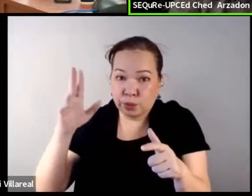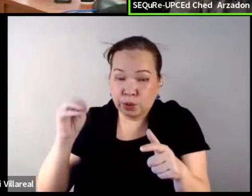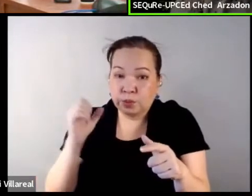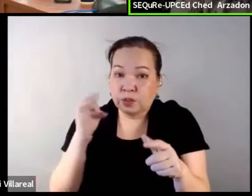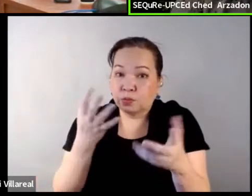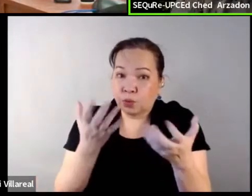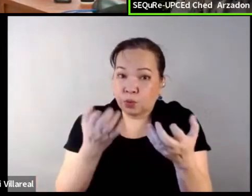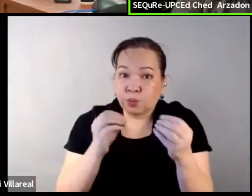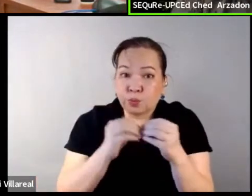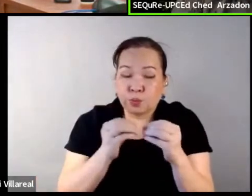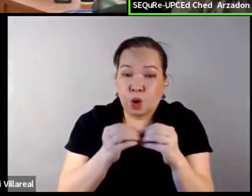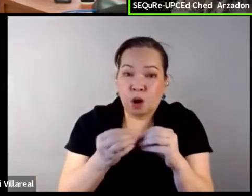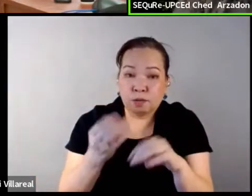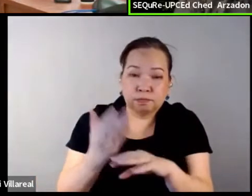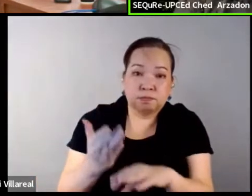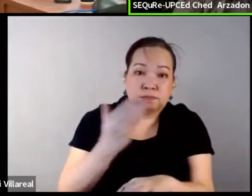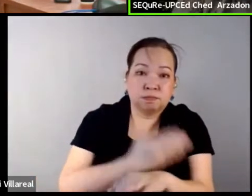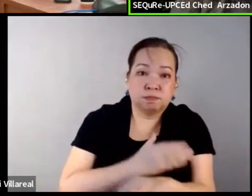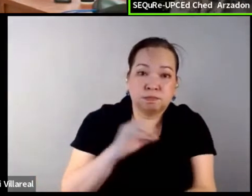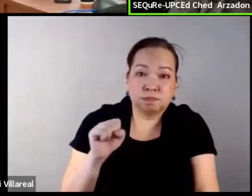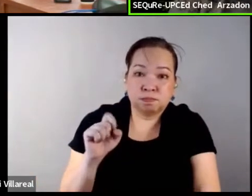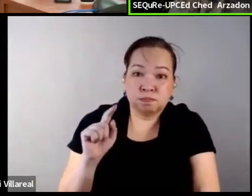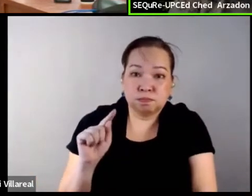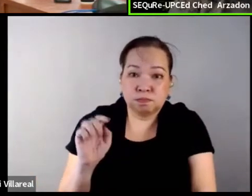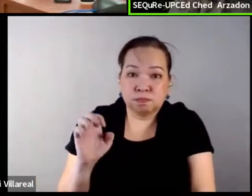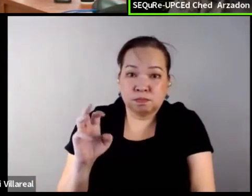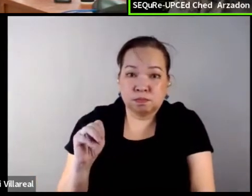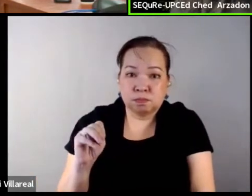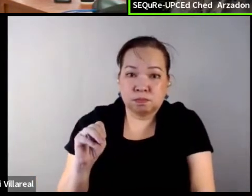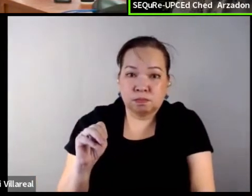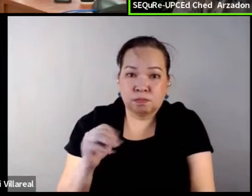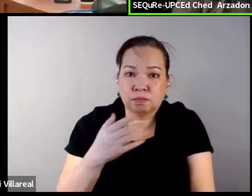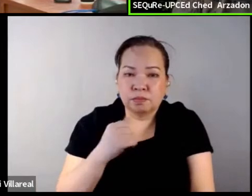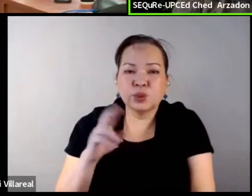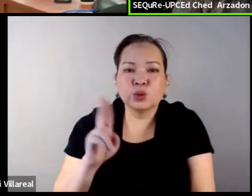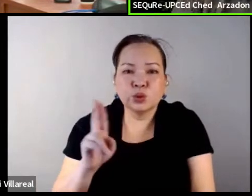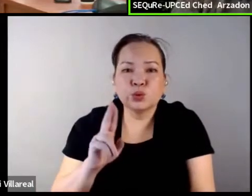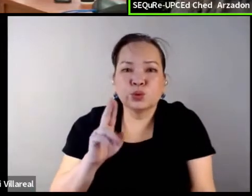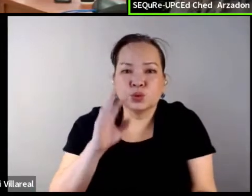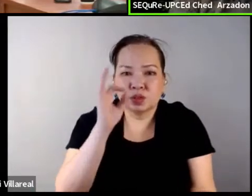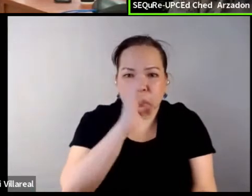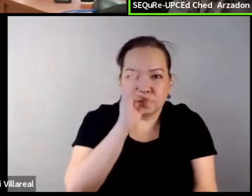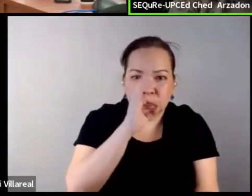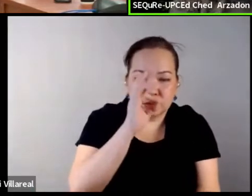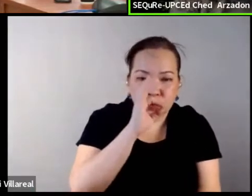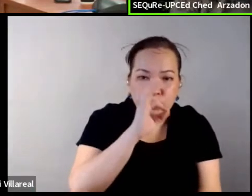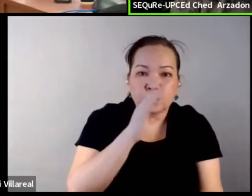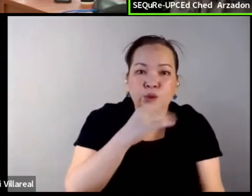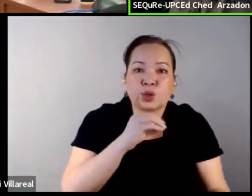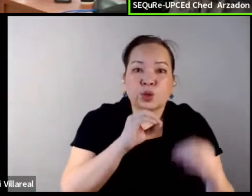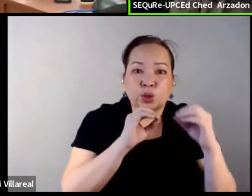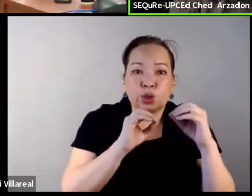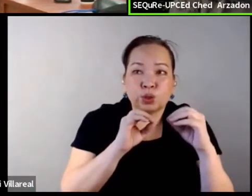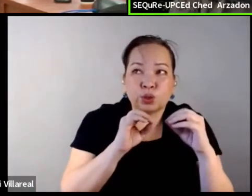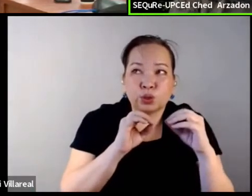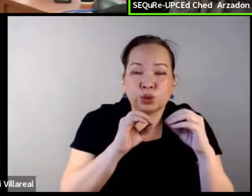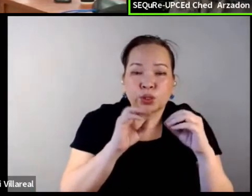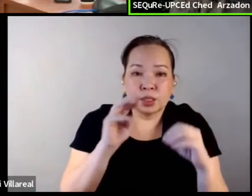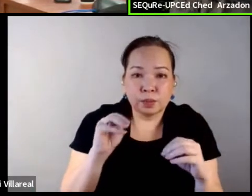STEM, ang mga estudyante natin, dapat gamitin yung Filipino and mother tongue sa pagtuturo ng science,